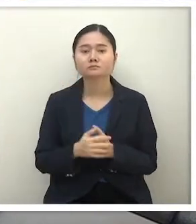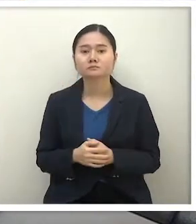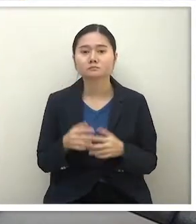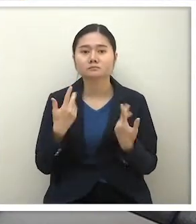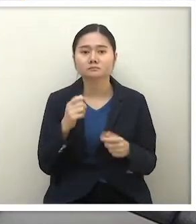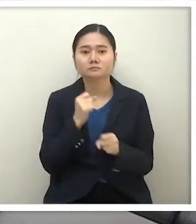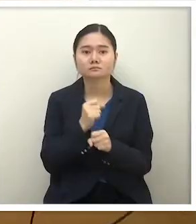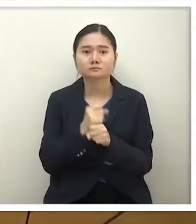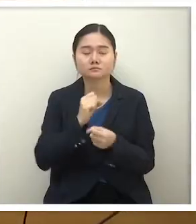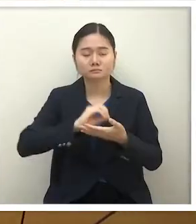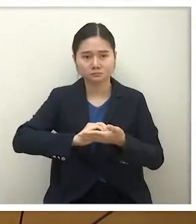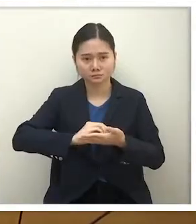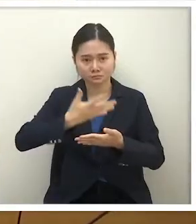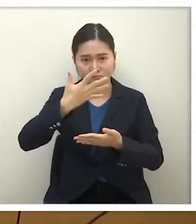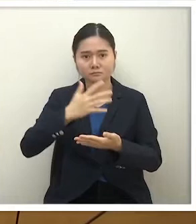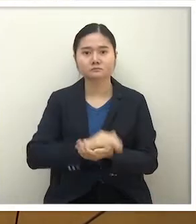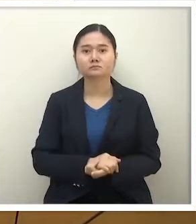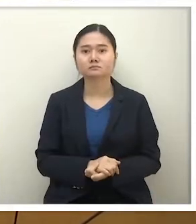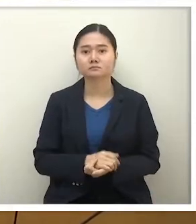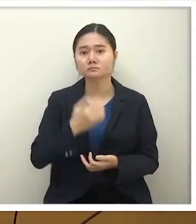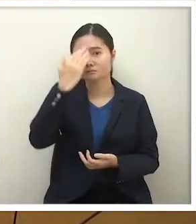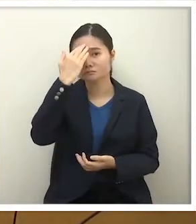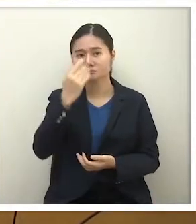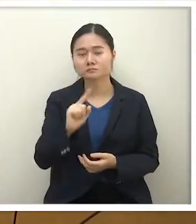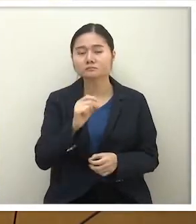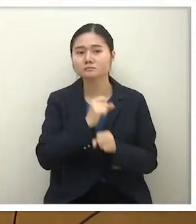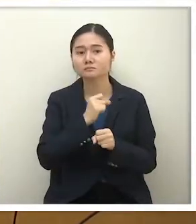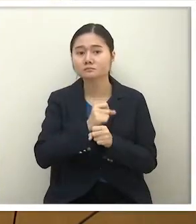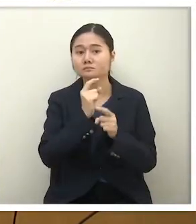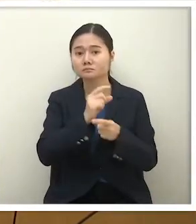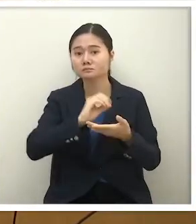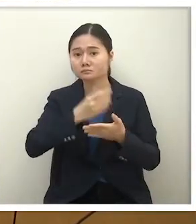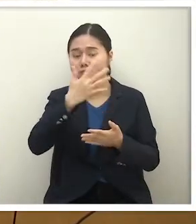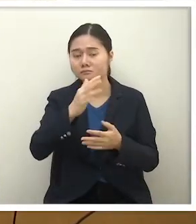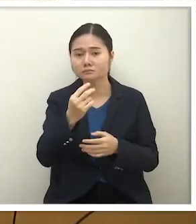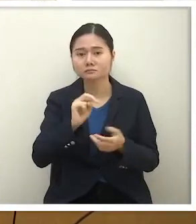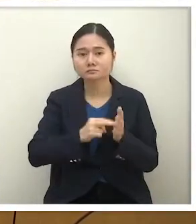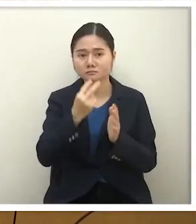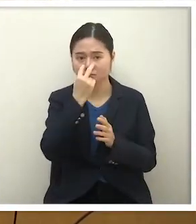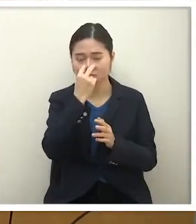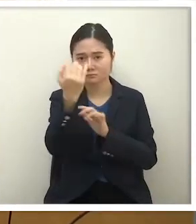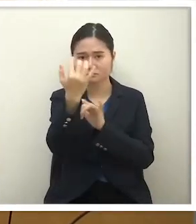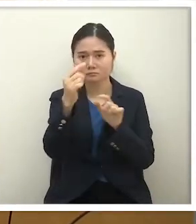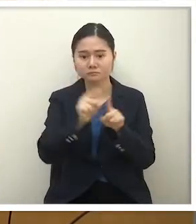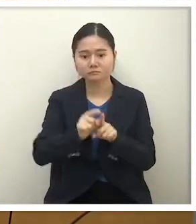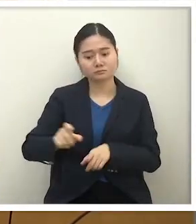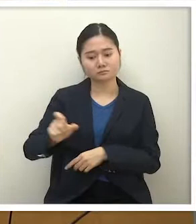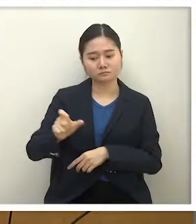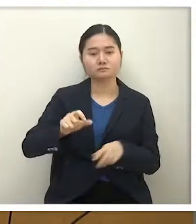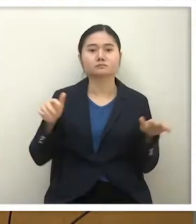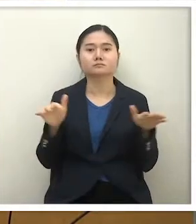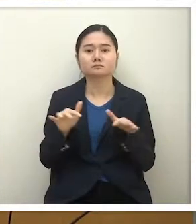แล้วก็ลงไดเวอร์ต้องลงไดเวอร์นะครับเนื่องจากว่าถ้าไม่ลงไดเวอร์เนี่ยเขาจะมองคอมพิวเตอร์จะมองเหมือนเมาส์หนูธรรมดา